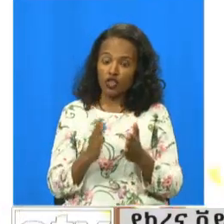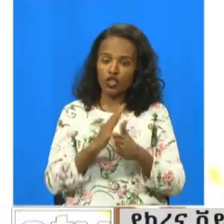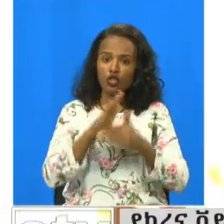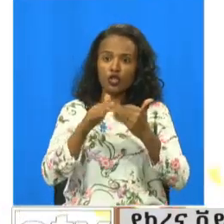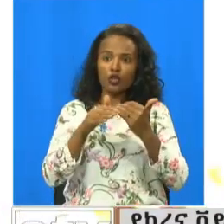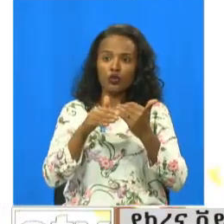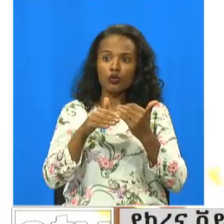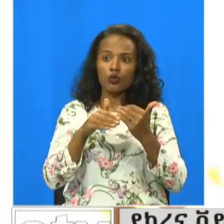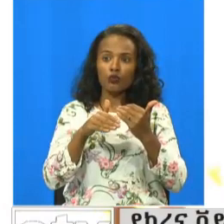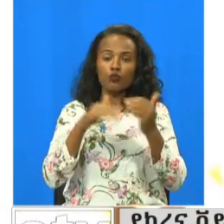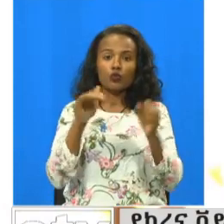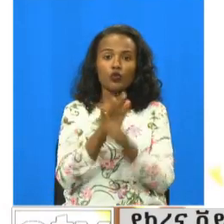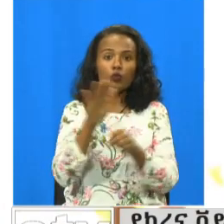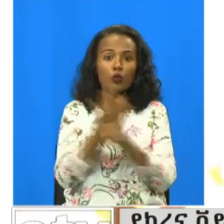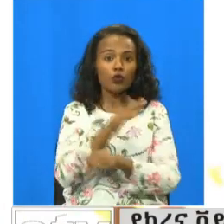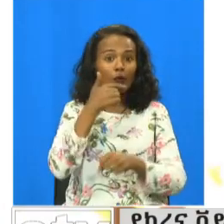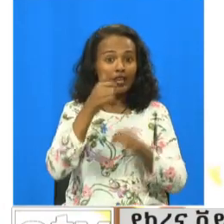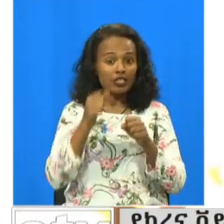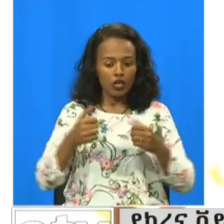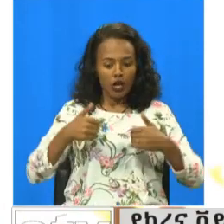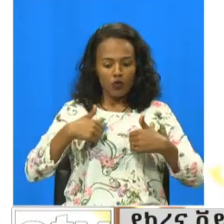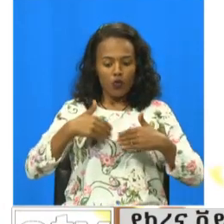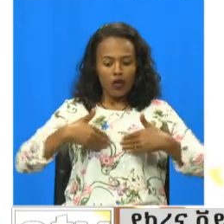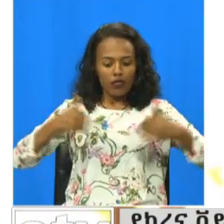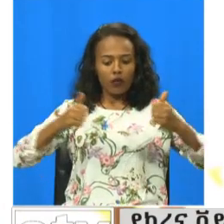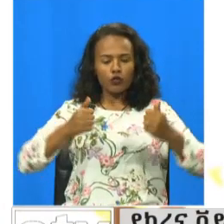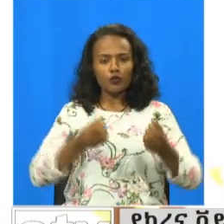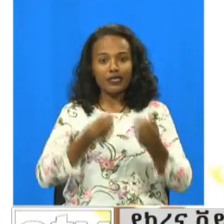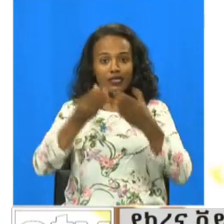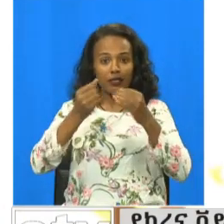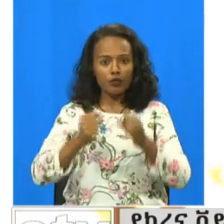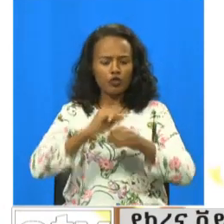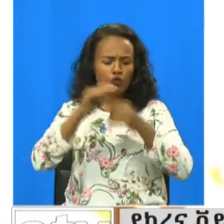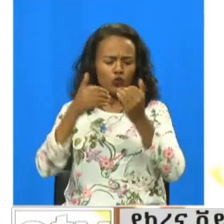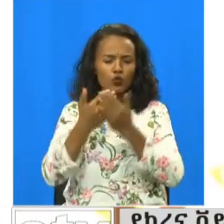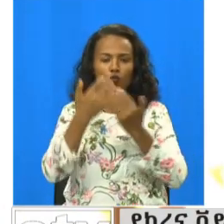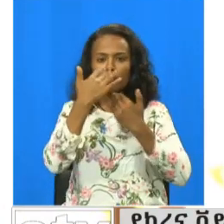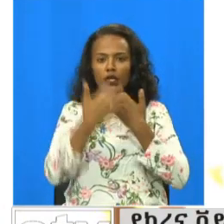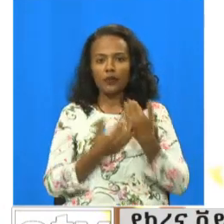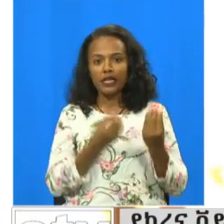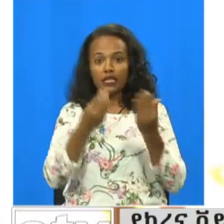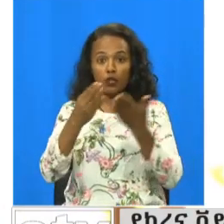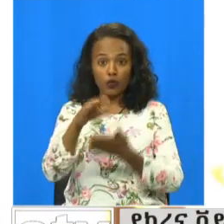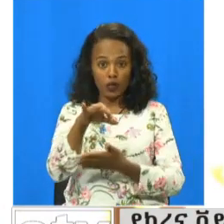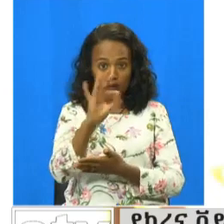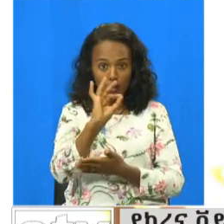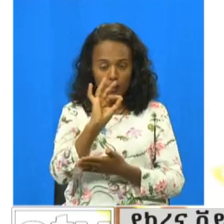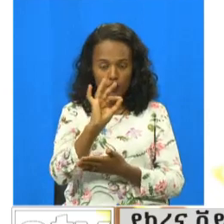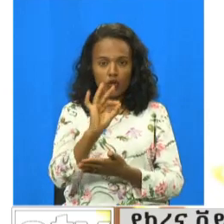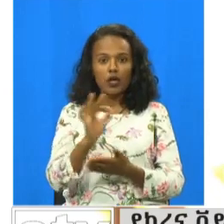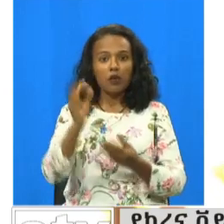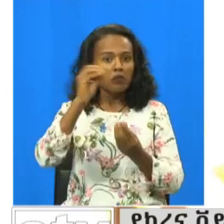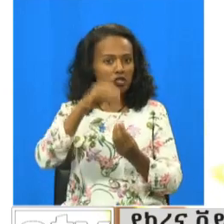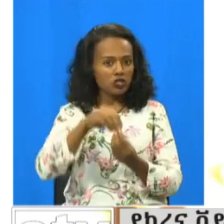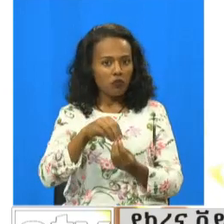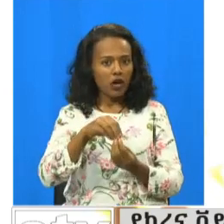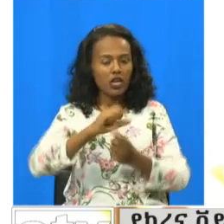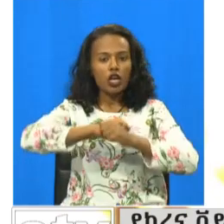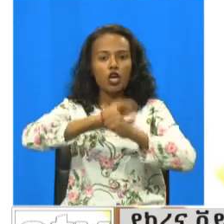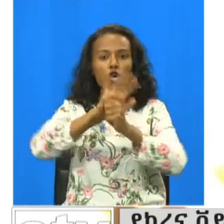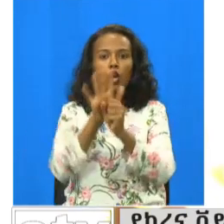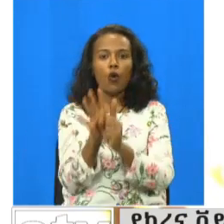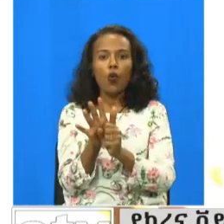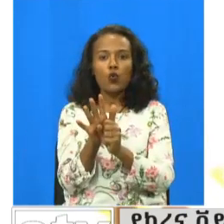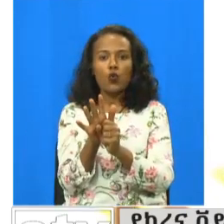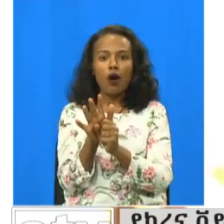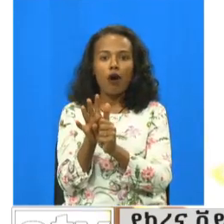ሙሉ በሙሉ ማለት ይቻላል ያሉ ወጣቶች መስጠት የሚችሉ ሰዎች ደም እየሰጡ ነው የሚገኙት። በተጨማሪ ኮሮና